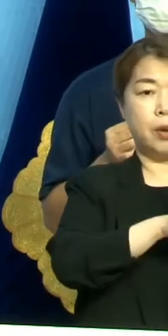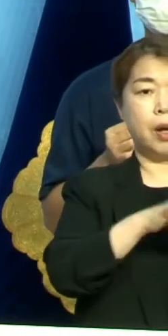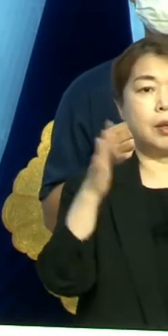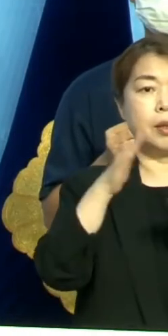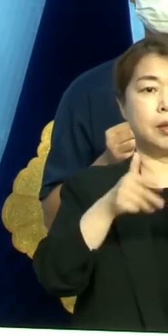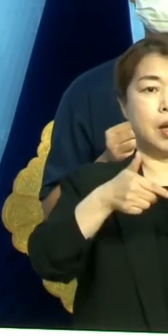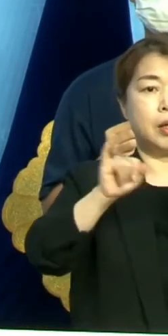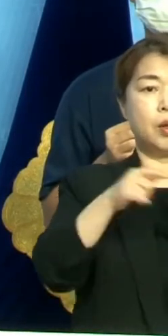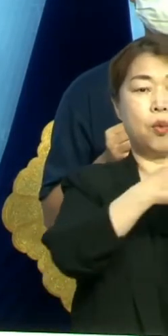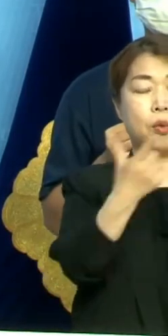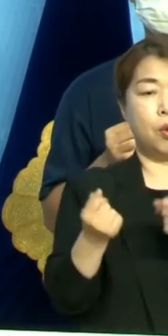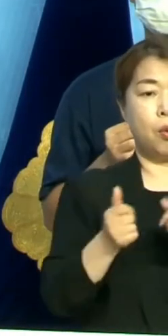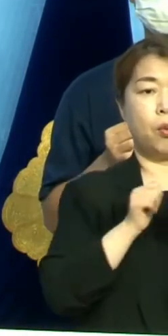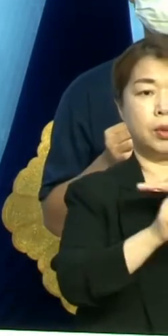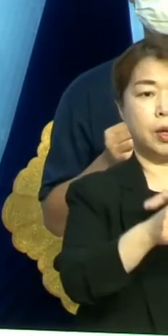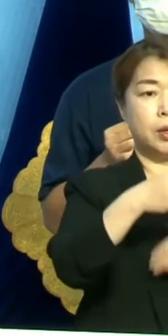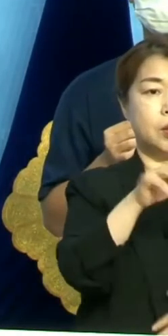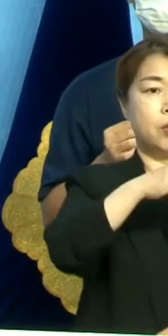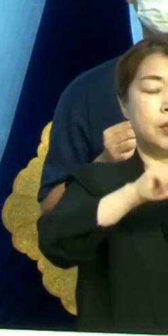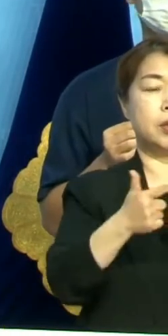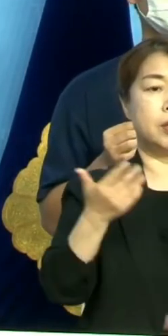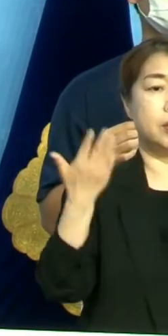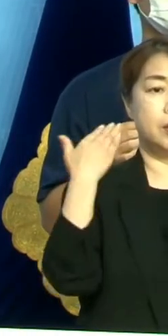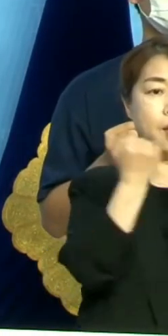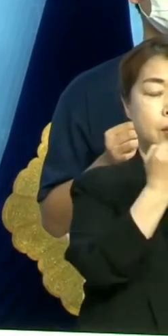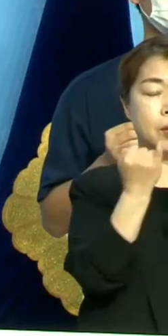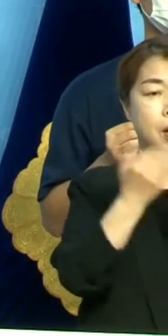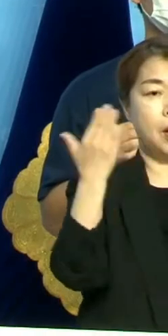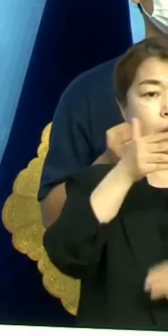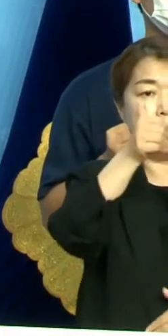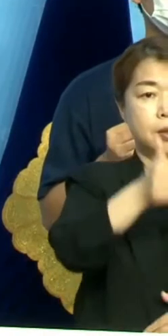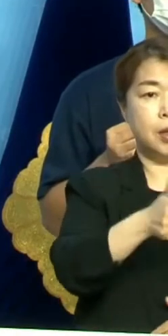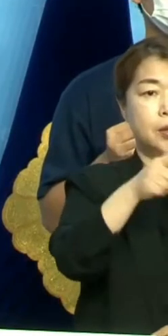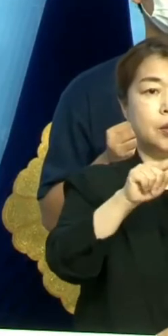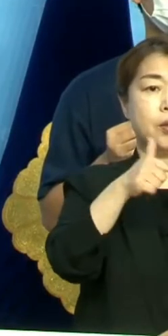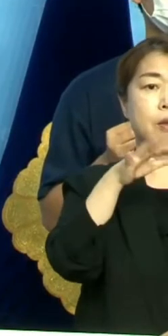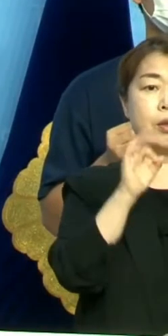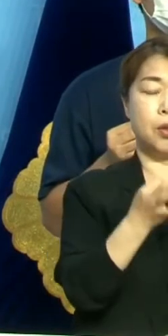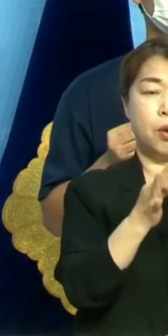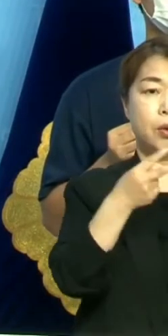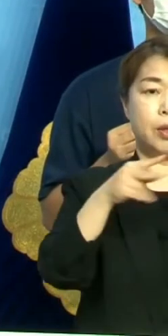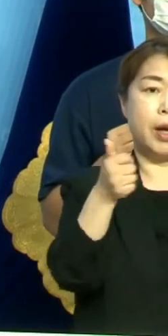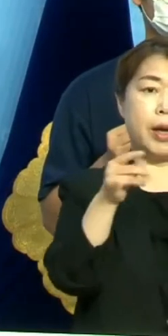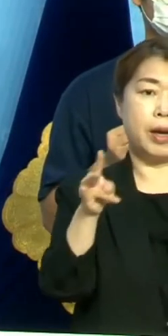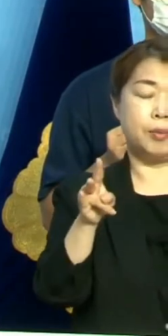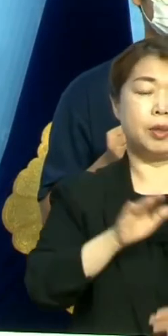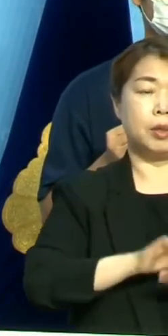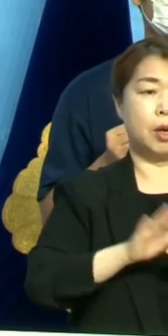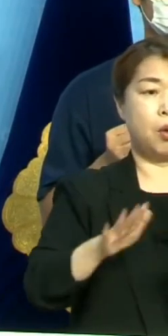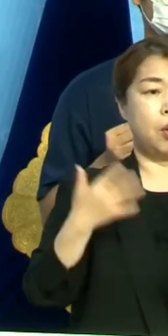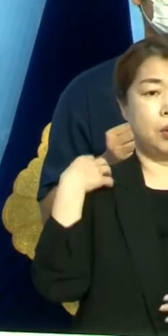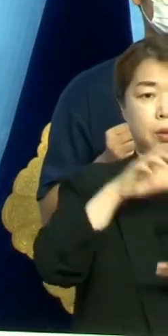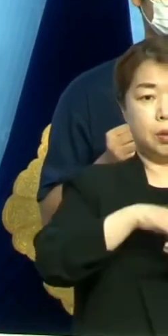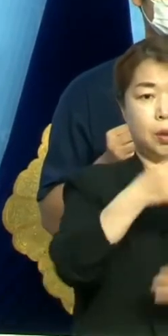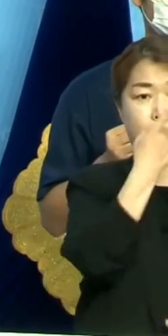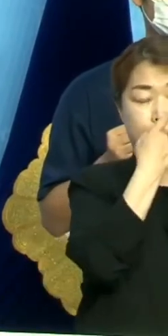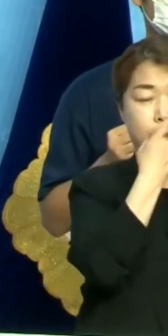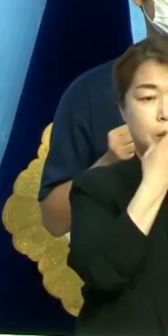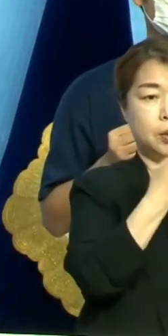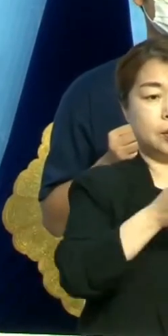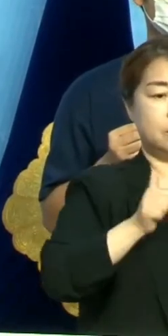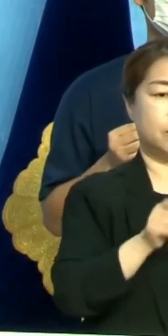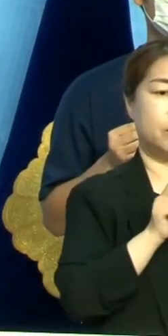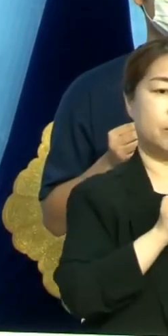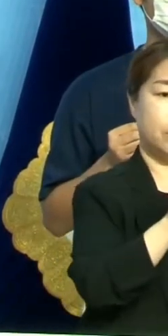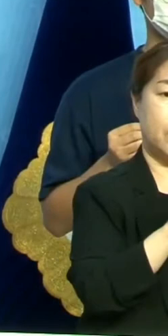4기 공동의장 성신여자대학교 적생 애잔 첨단 입니다 오늘 등록금 반환 소송 진행 경감이